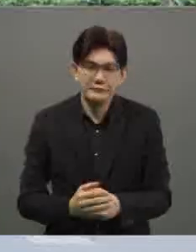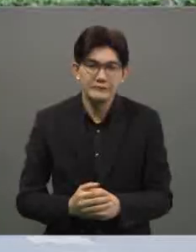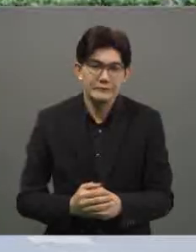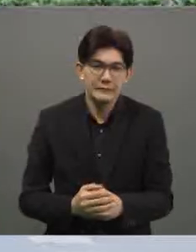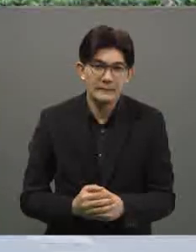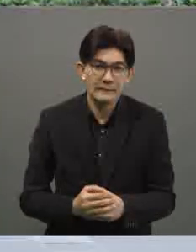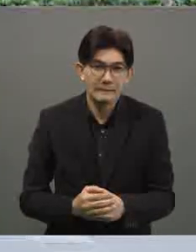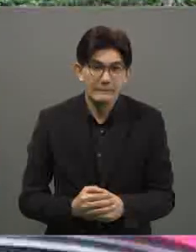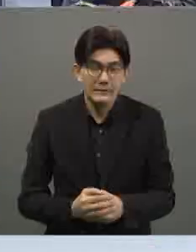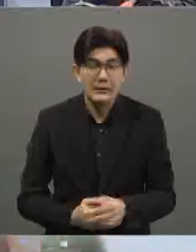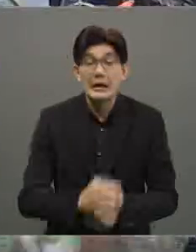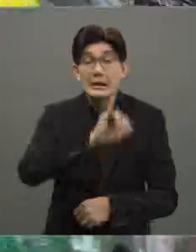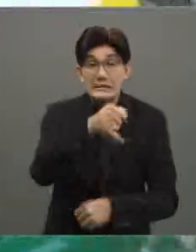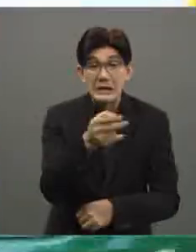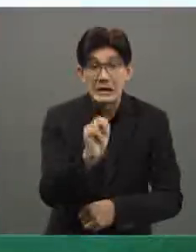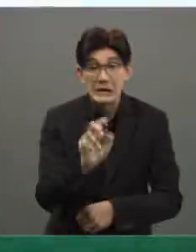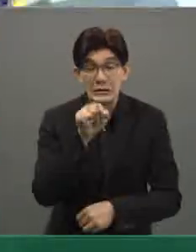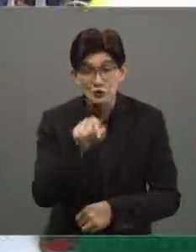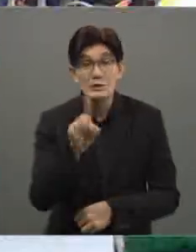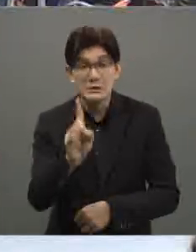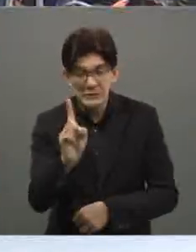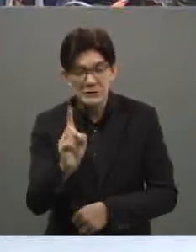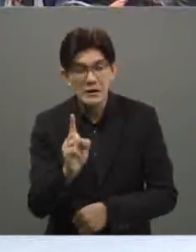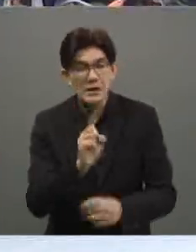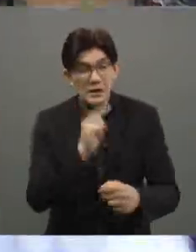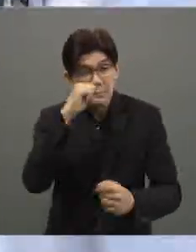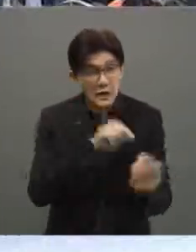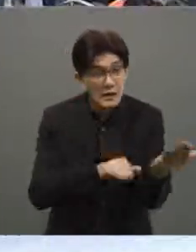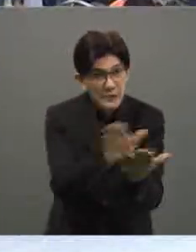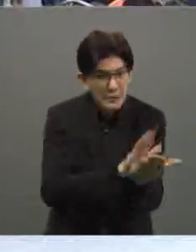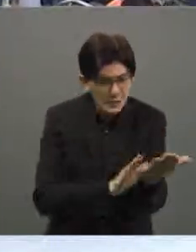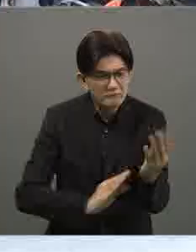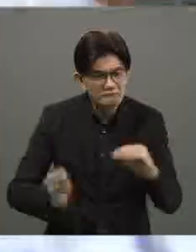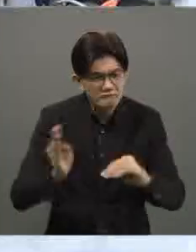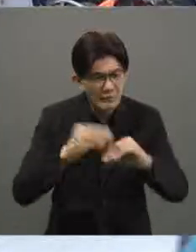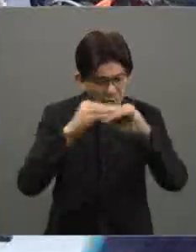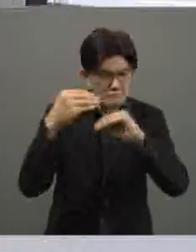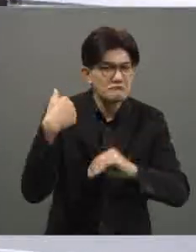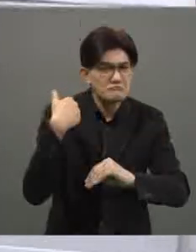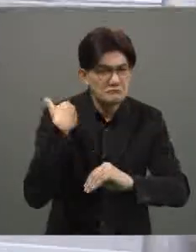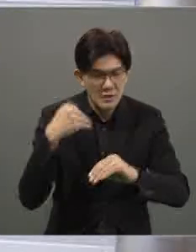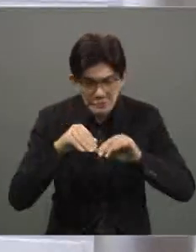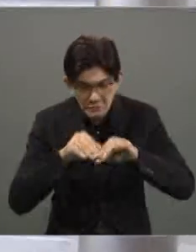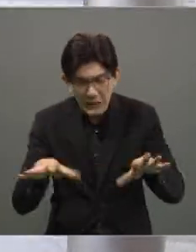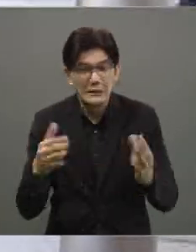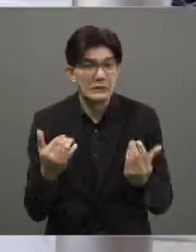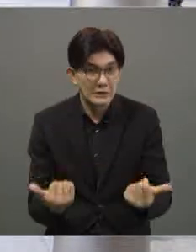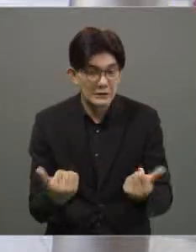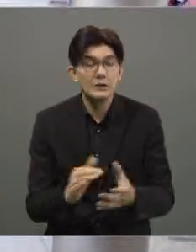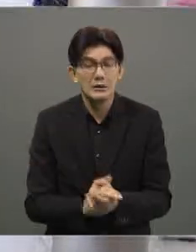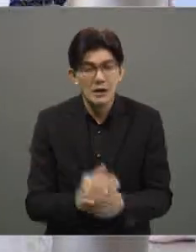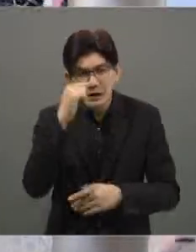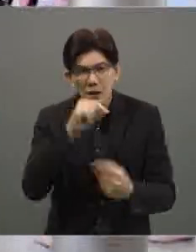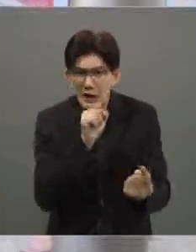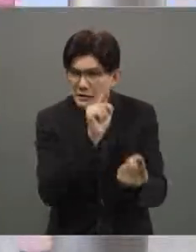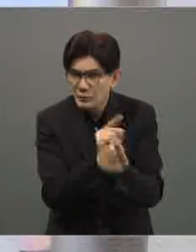สำหรับสายพันธุ์ jnจ1ในประเทศไทยก็มีแนวโน้มเพิ่มมากขึ้นนะครับแล้วคาดว่าน่าจะกลายเป็นสายพันธุ์หลักที่ระบาดในปัจจุบันในไทยตอนนี้